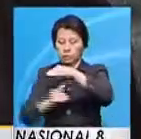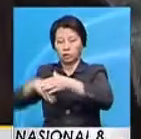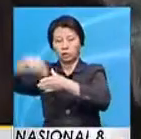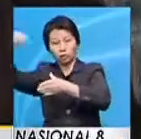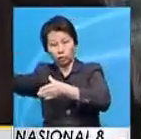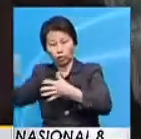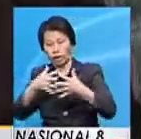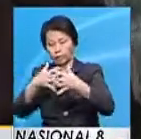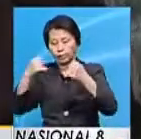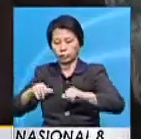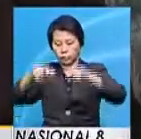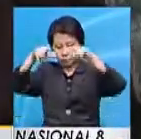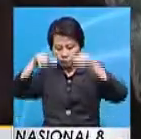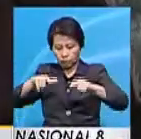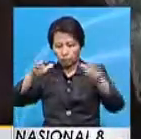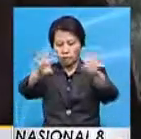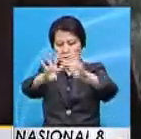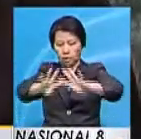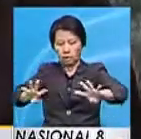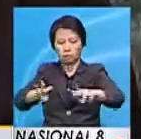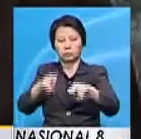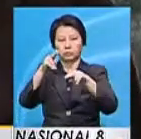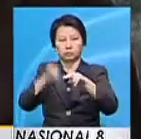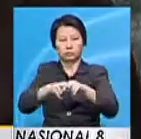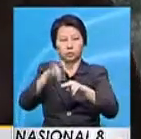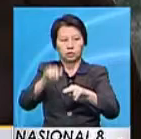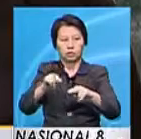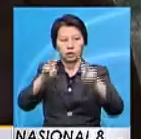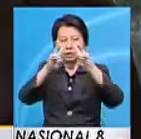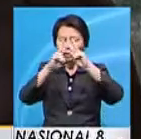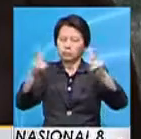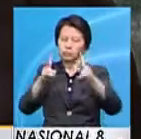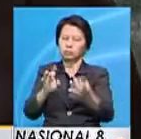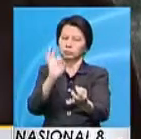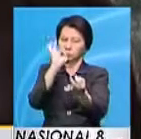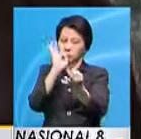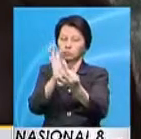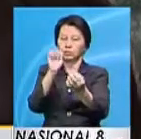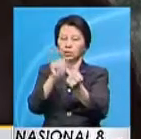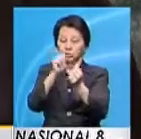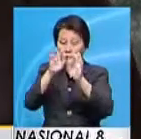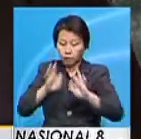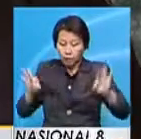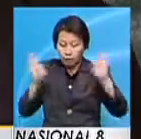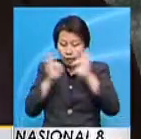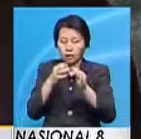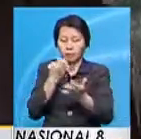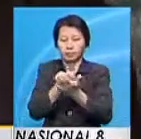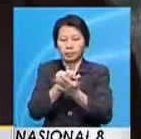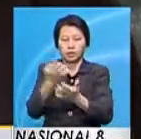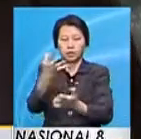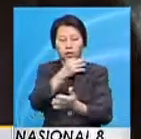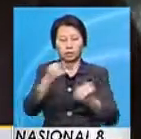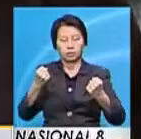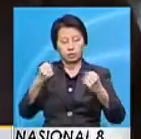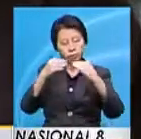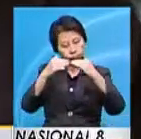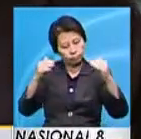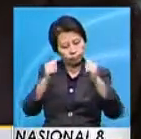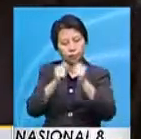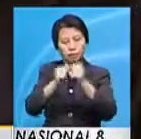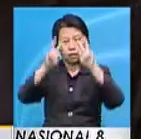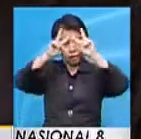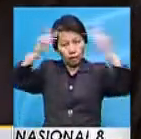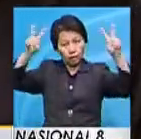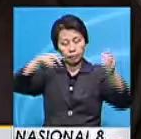Amerika Syarikat telah meletakkan ASEAN pada kedudukan yang amat signifikan, baik untuk kepentingan ekonomi mahupun kestabilan dan keamanan